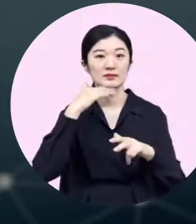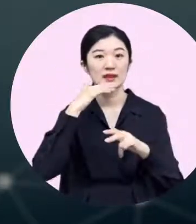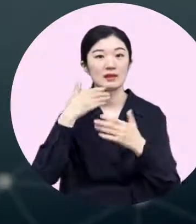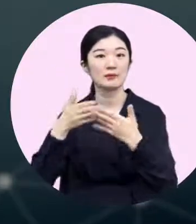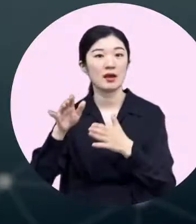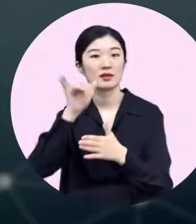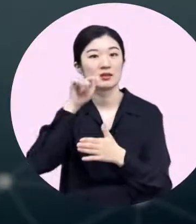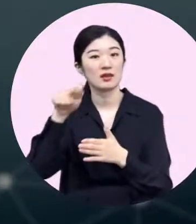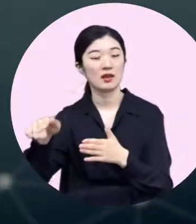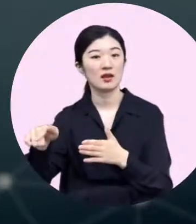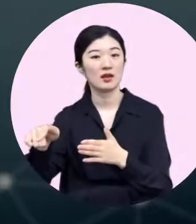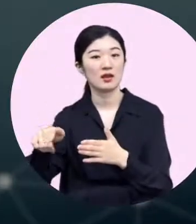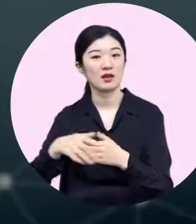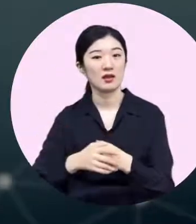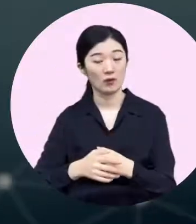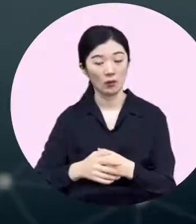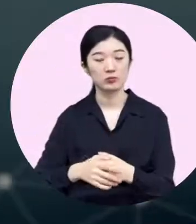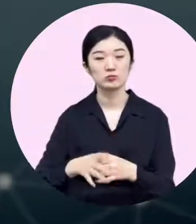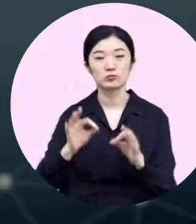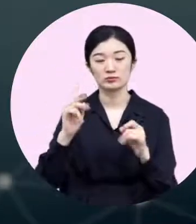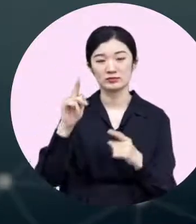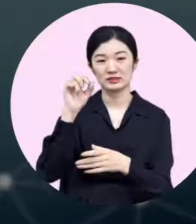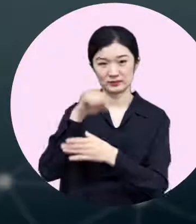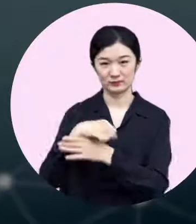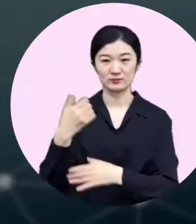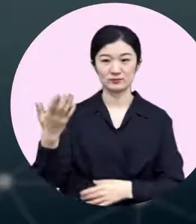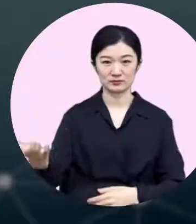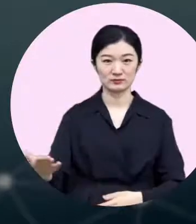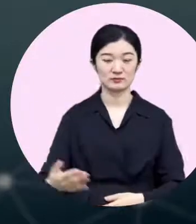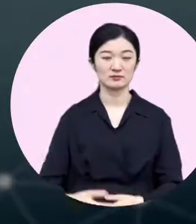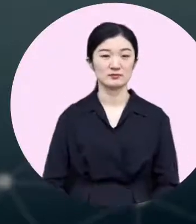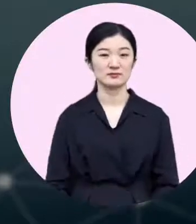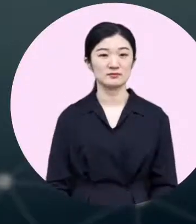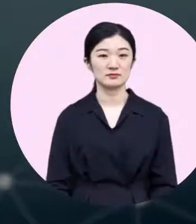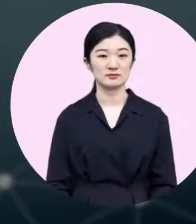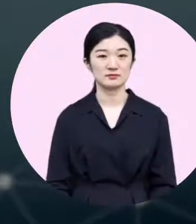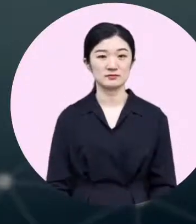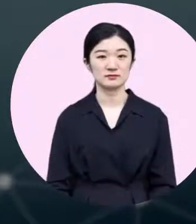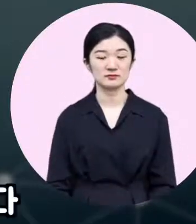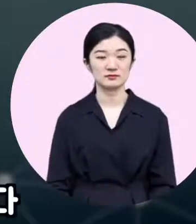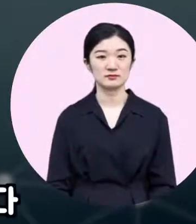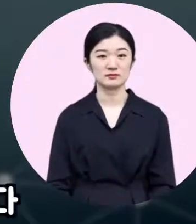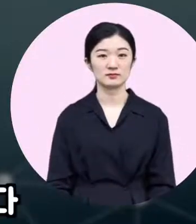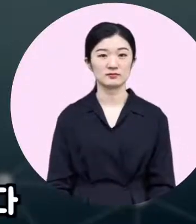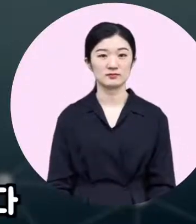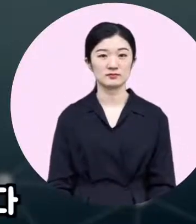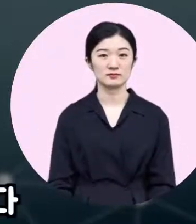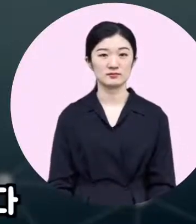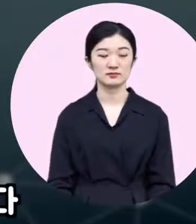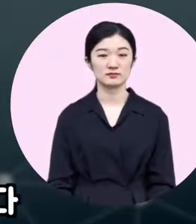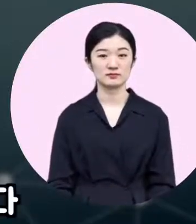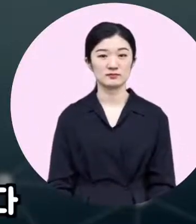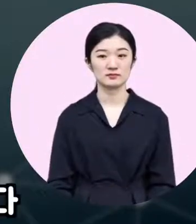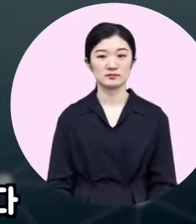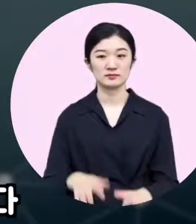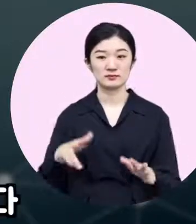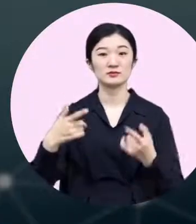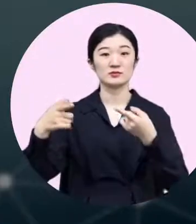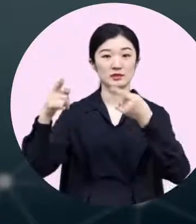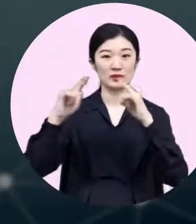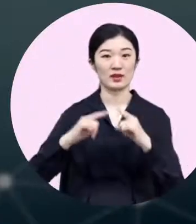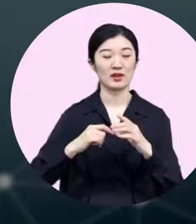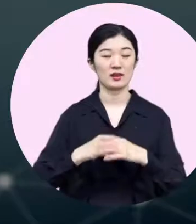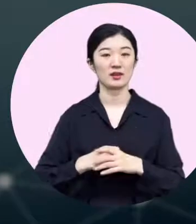입장했대요. 이효리님 수락해줘야죠, 그렇죠? 수락을 한번 눌러보면 자, 한 명의 참가자가 이제 이렇게 더 들어옵니다,